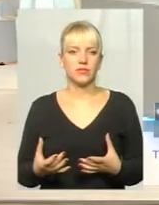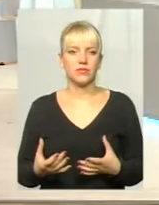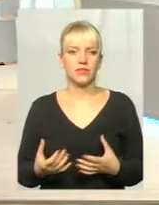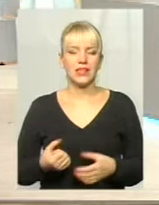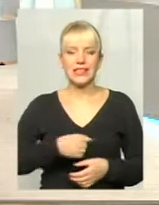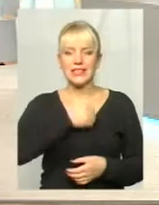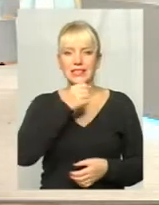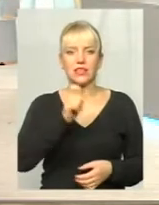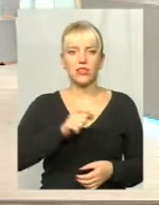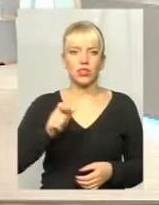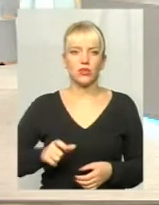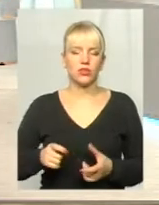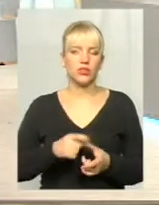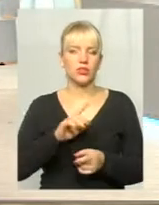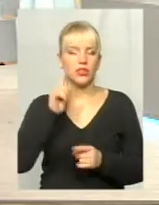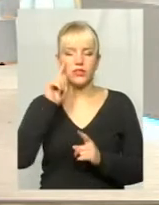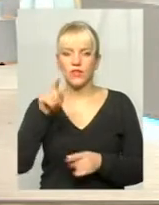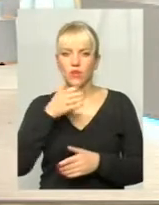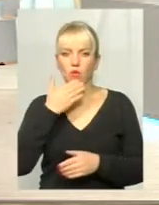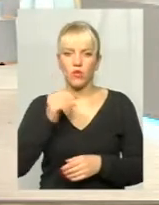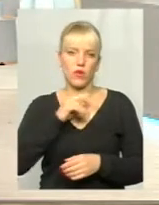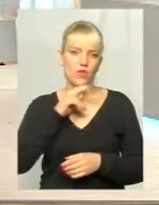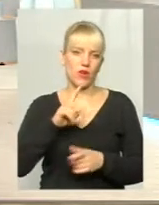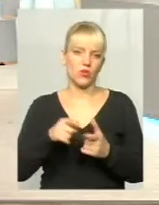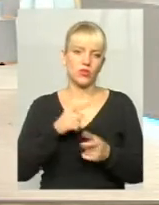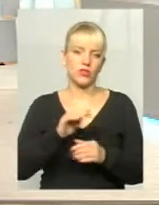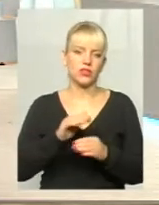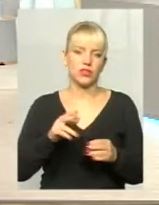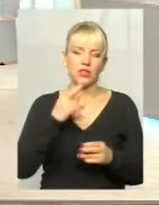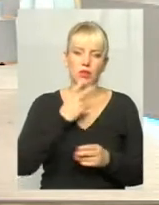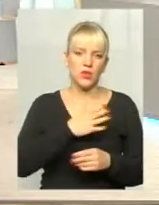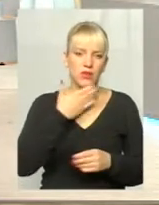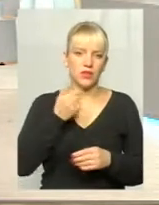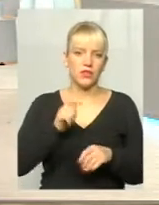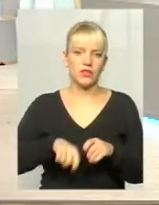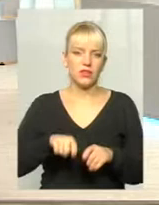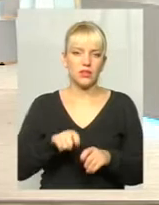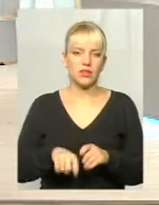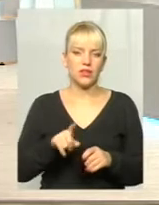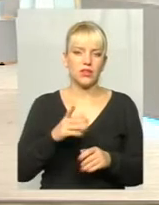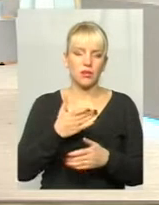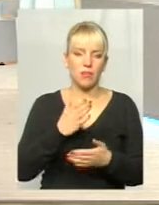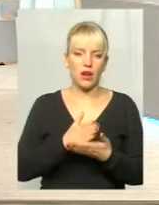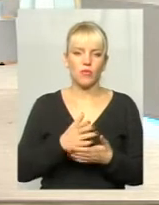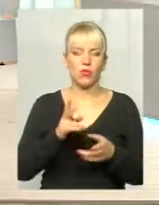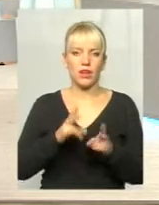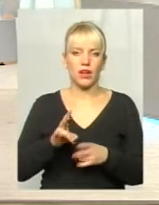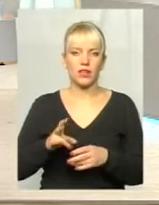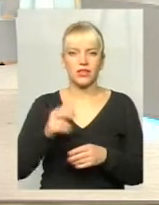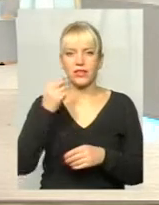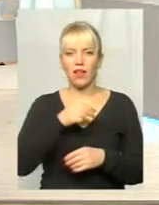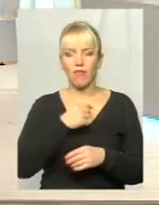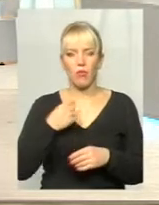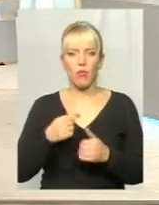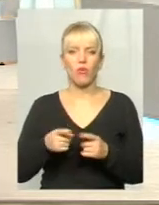старші люди чи не звернули увагу, чи діти не подивилися, не перевірили, і маємо трагедію. Слава Богу, минулого року